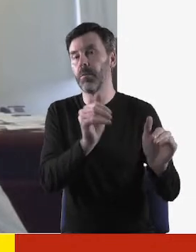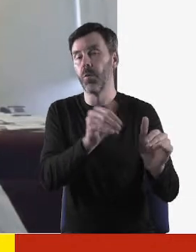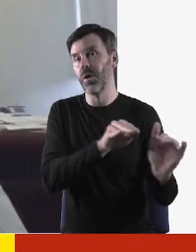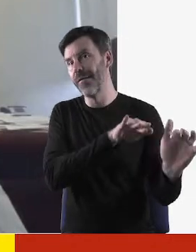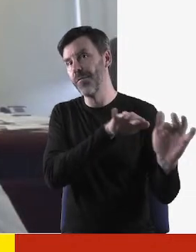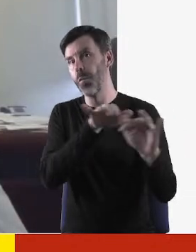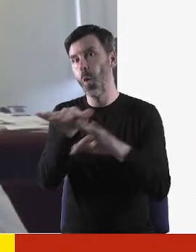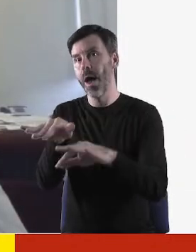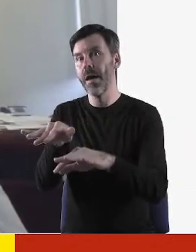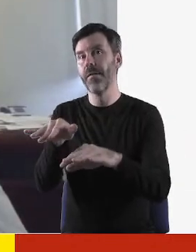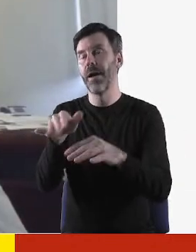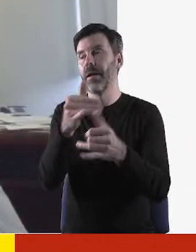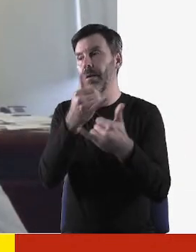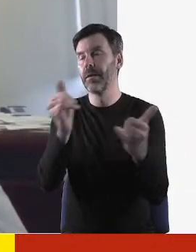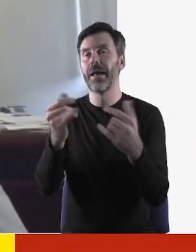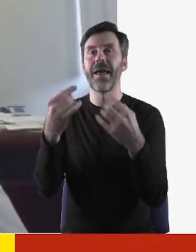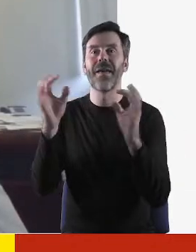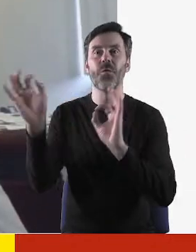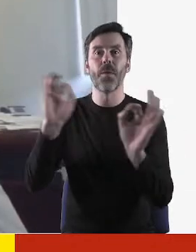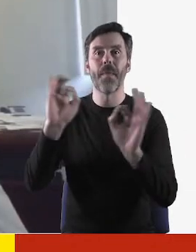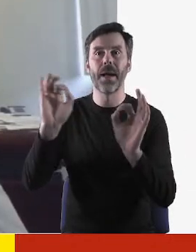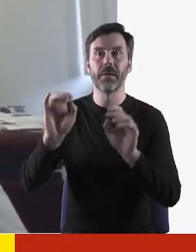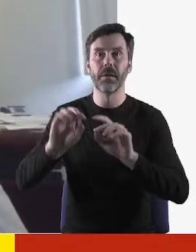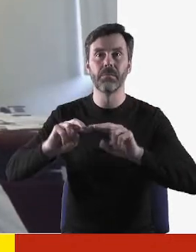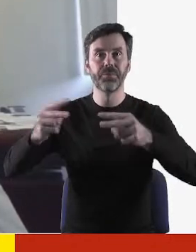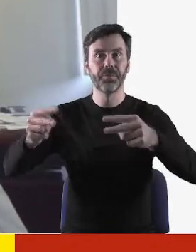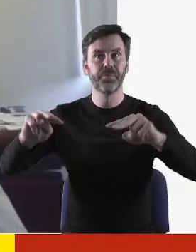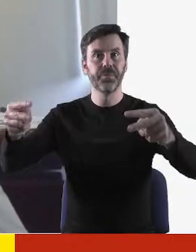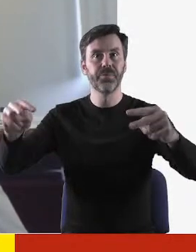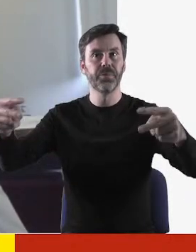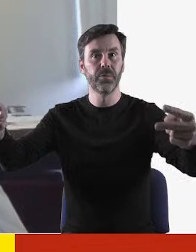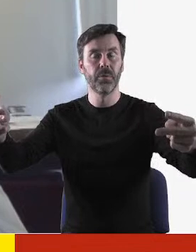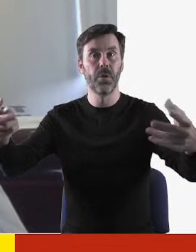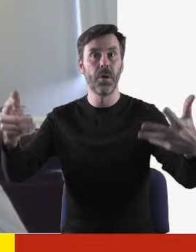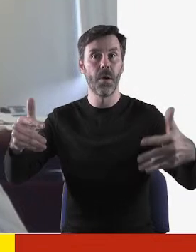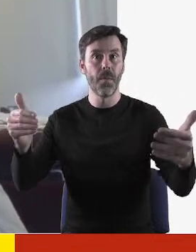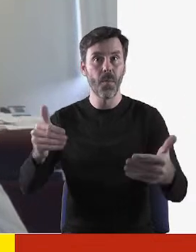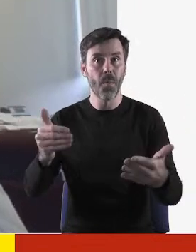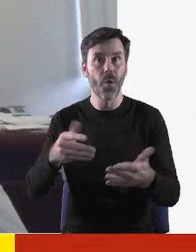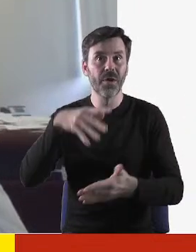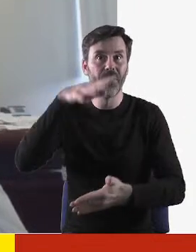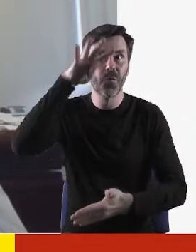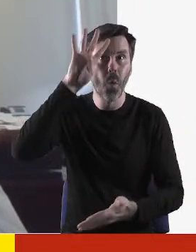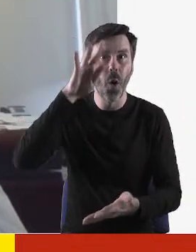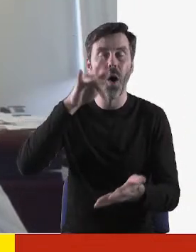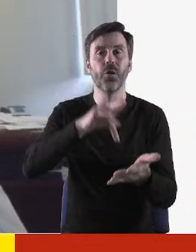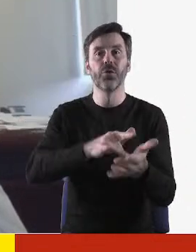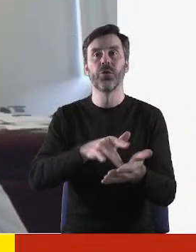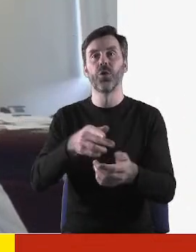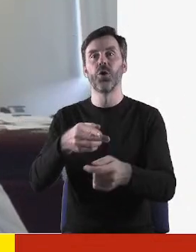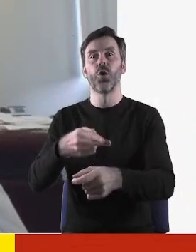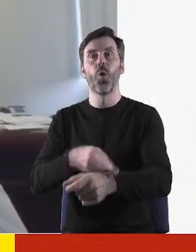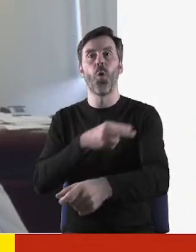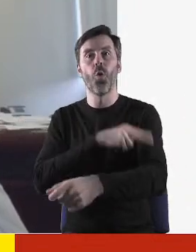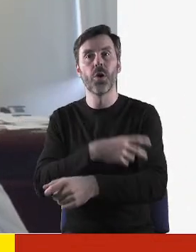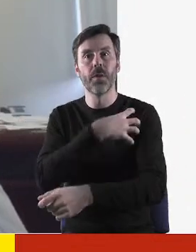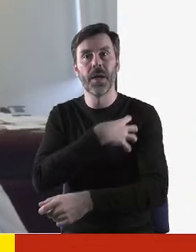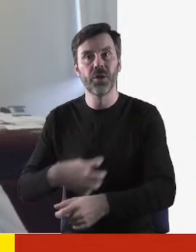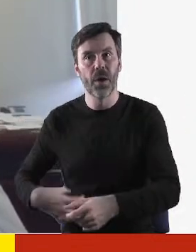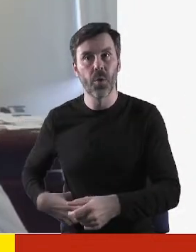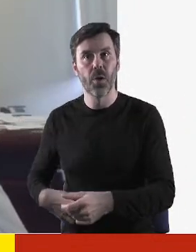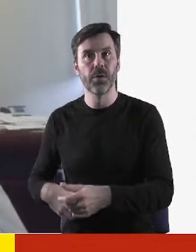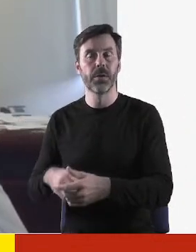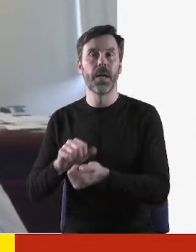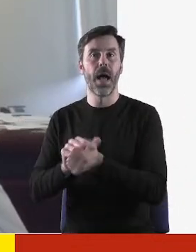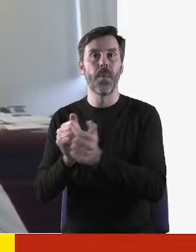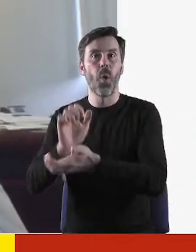była jakaś informacja o tym, to proszę bardzo, być może w Łodzi, być może przez Urząd Marszałkowski, przez gazetę, którą wydaje,